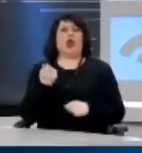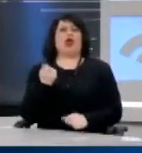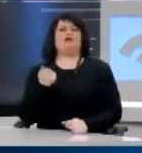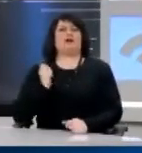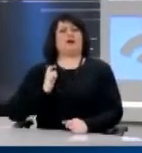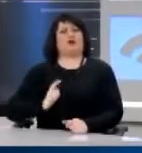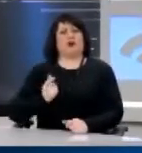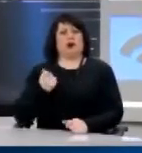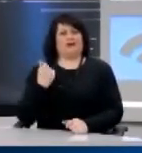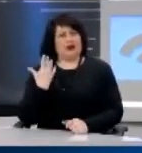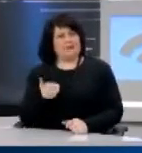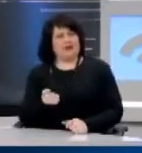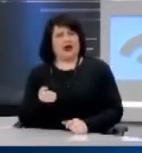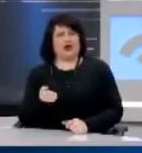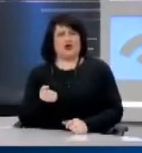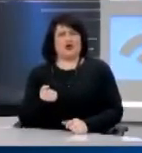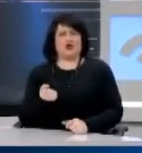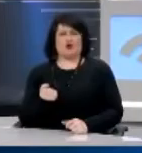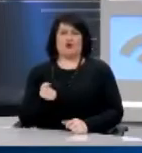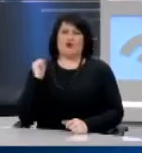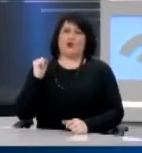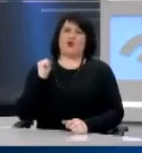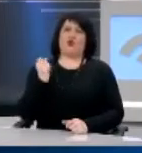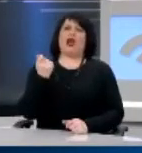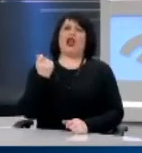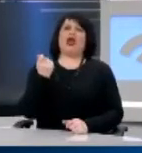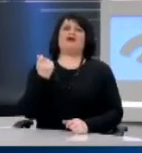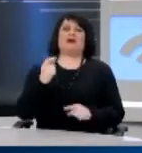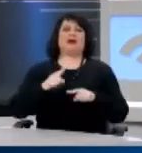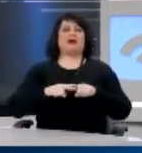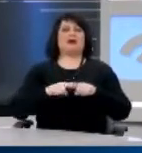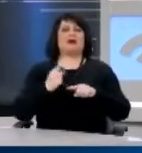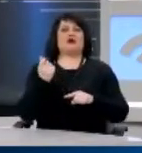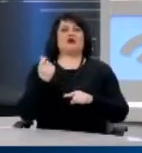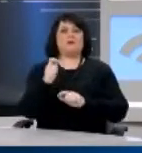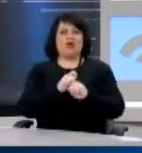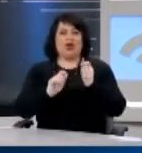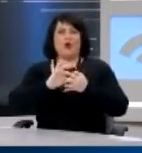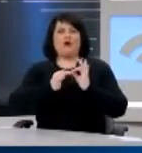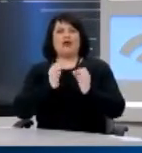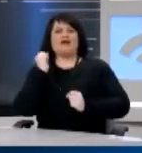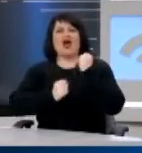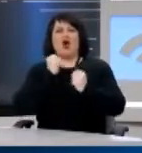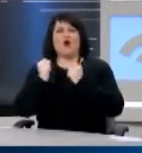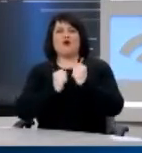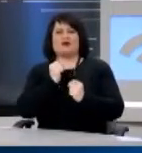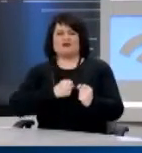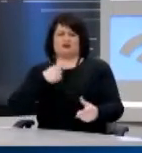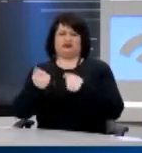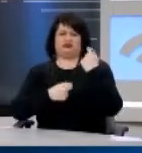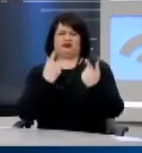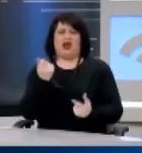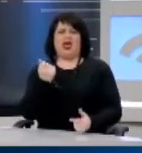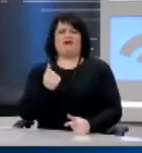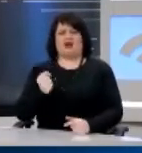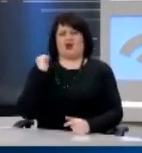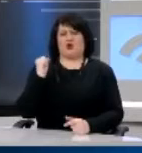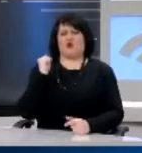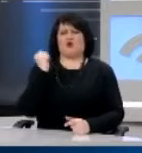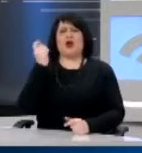οικονομία έφτιαχνε Ολυμπιάδες. Την περίοδο της ισχυρής Ελλάδας του χρηματιστηρίου. Των υψηλών